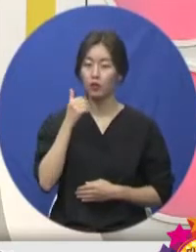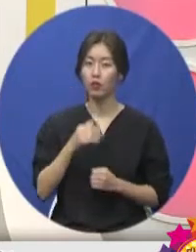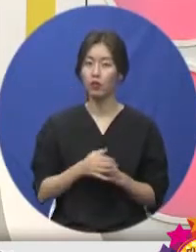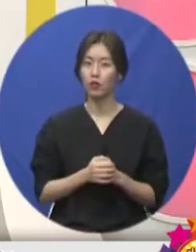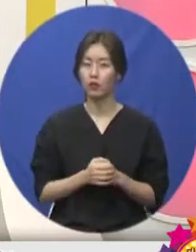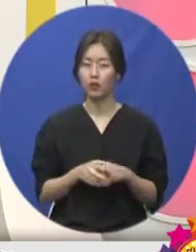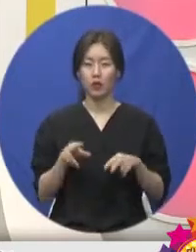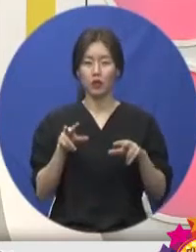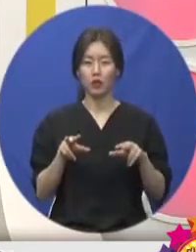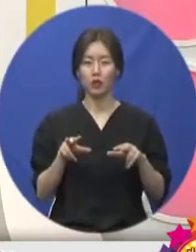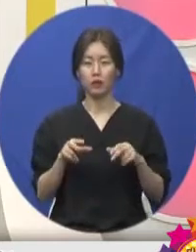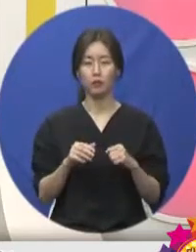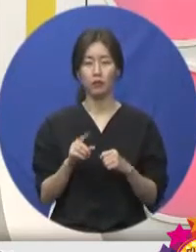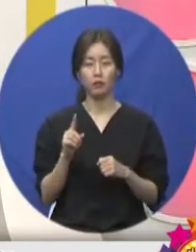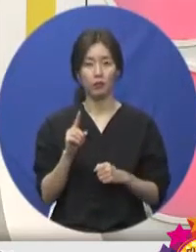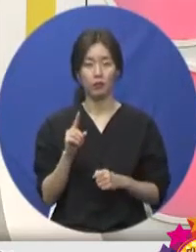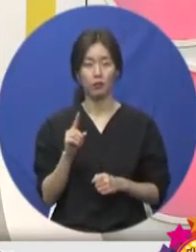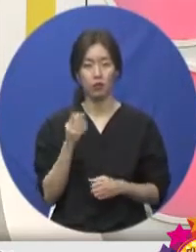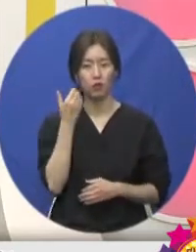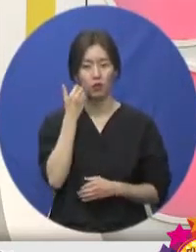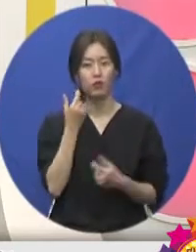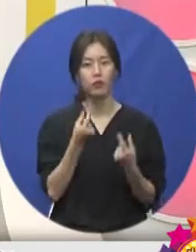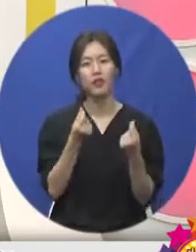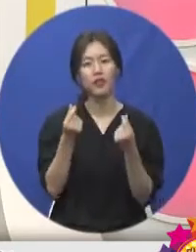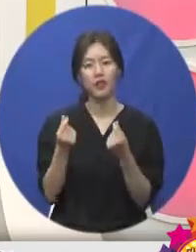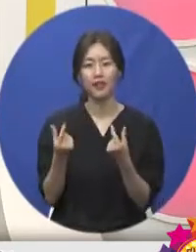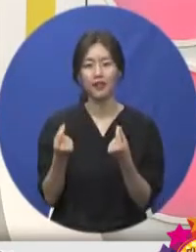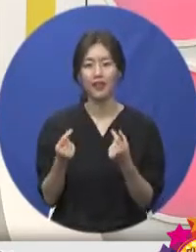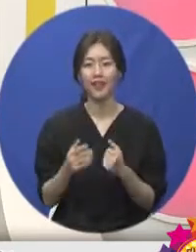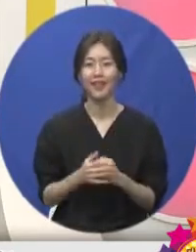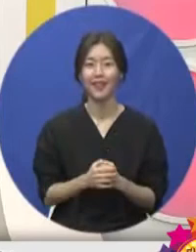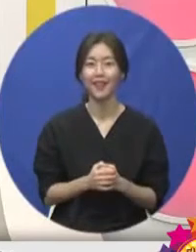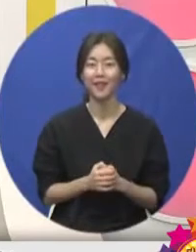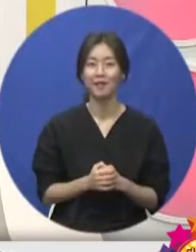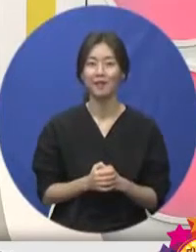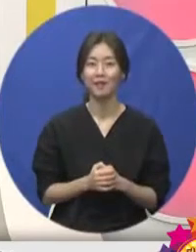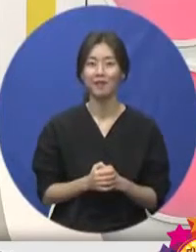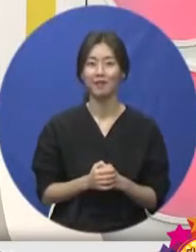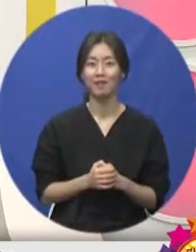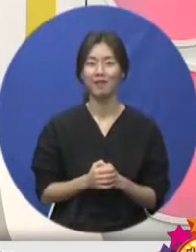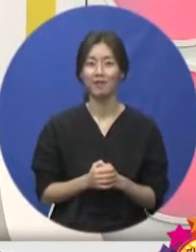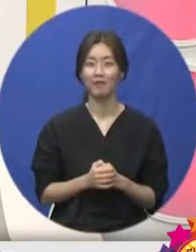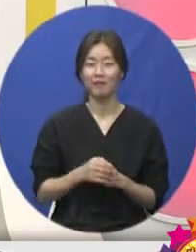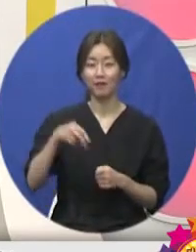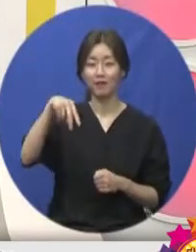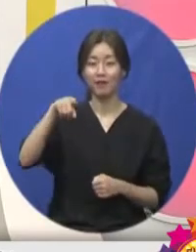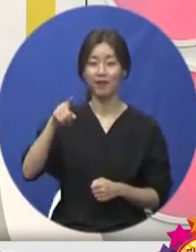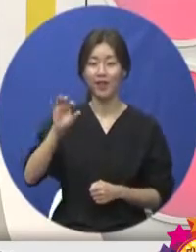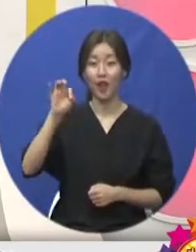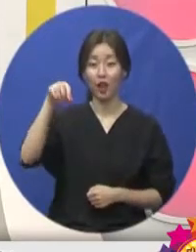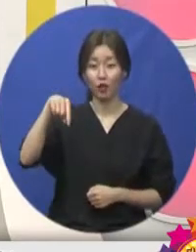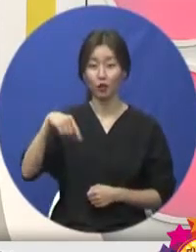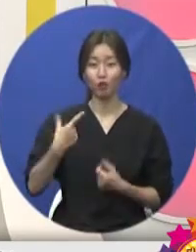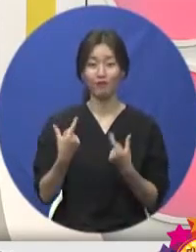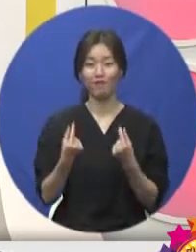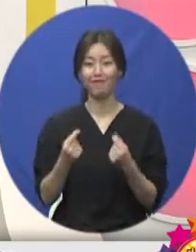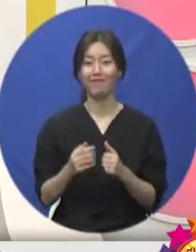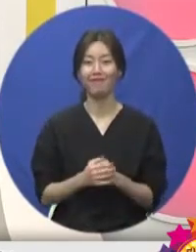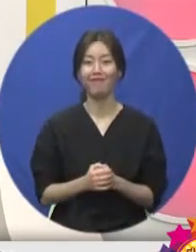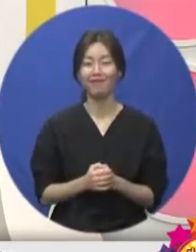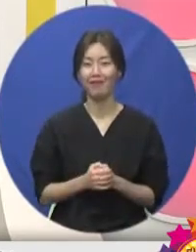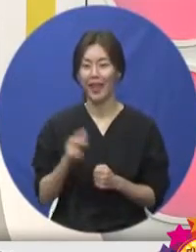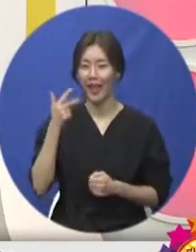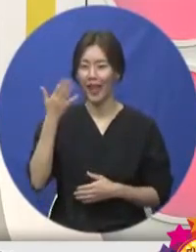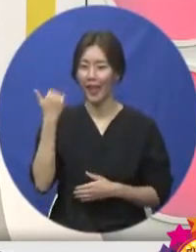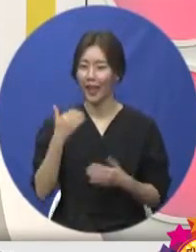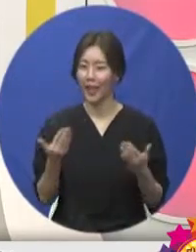지금은 뭐 이렇게 좀 그러니까, 이렇게 그 뭐, 뭐죠? 예. 이렇게 할 때 그 목소리가 예. 막 생각이 나면서 성우 하셔도 되겠어요. 오. 좋으세요. 뭐 하셨는가